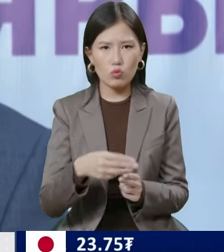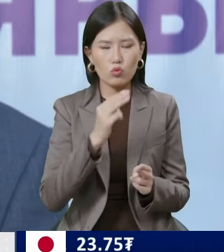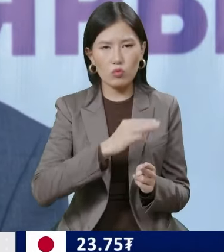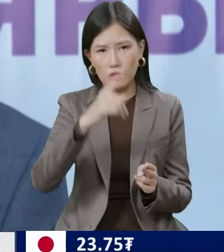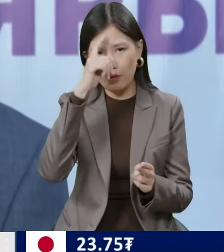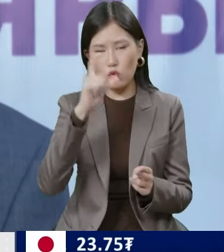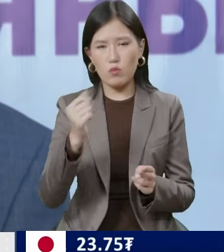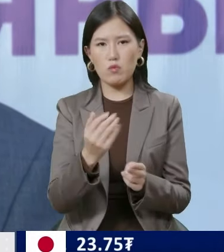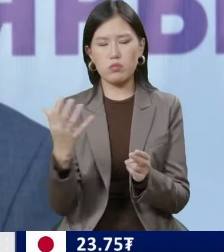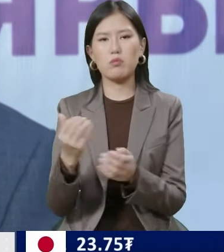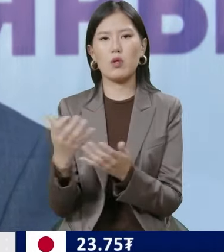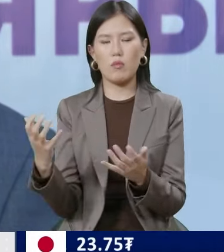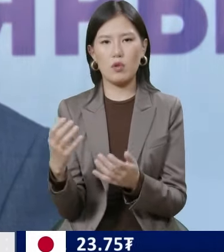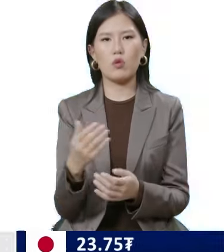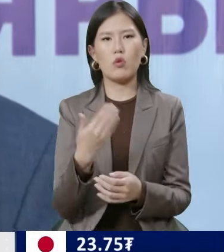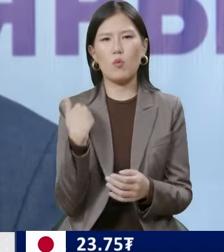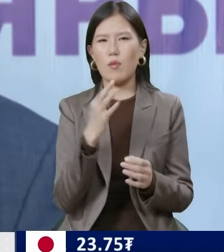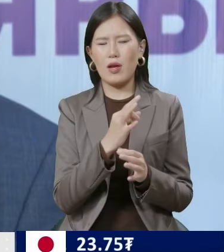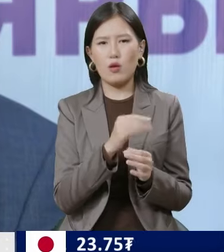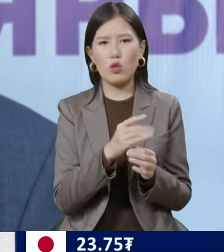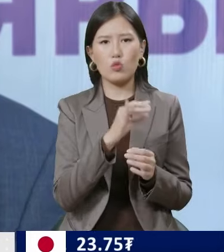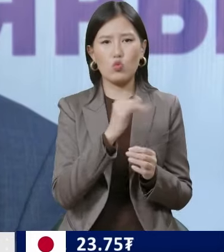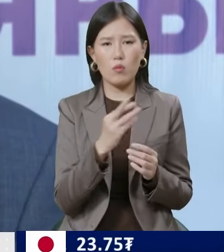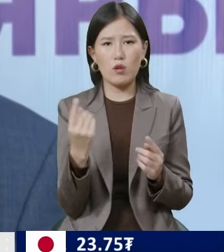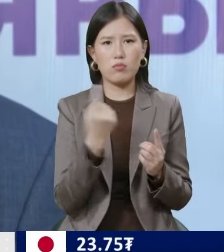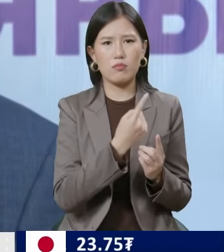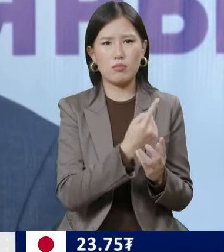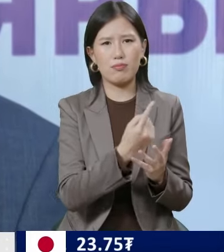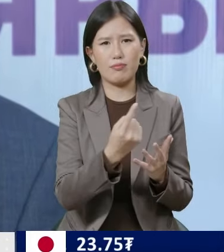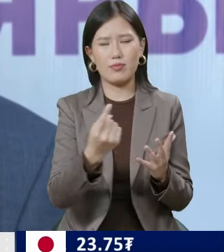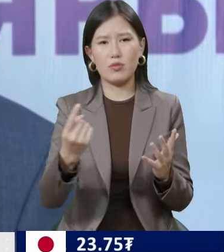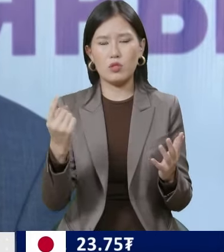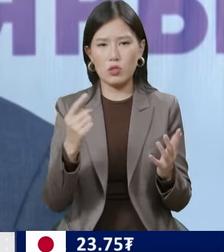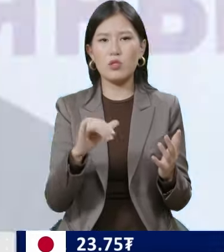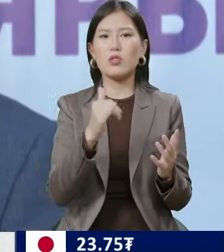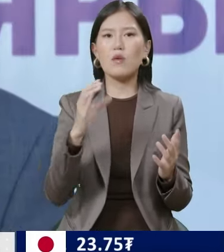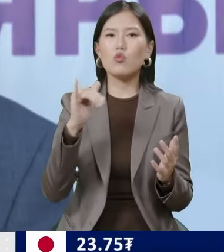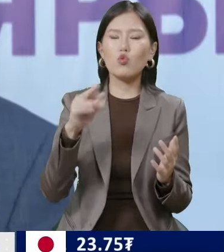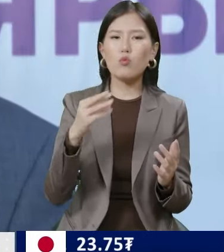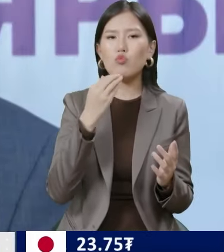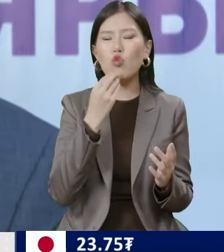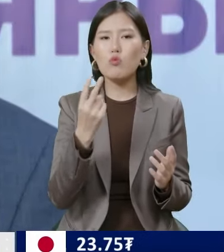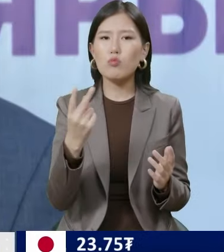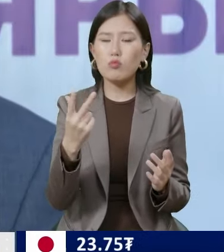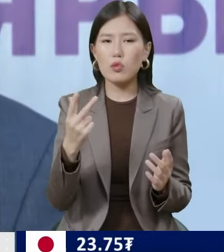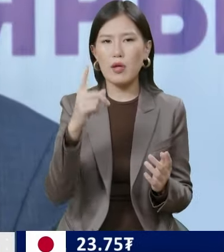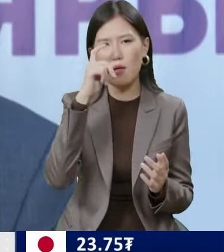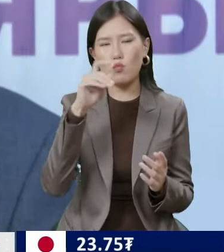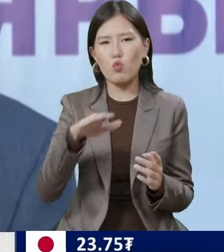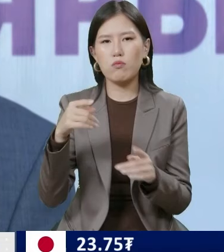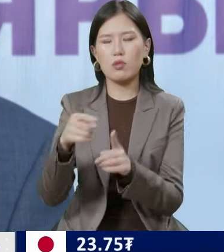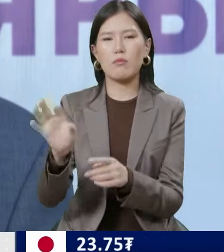эмч бүх сүмд баг хүүхдийн эмчээр хангаж байгаа. 2-3 сүмд л хүүхдийн эмч бус нэр хүүхдийн эмчээр хангаж байгаа. Хүүхэд гэдэг шиг одоо